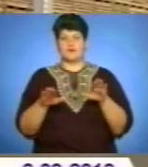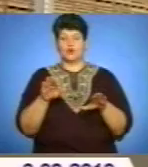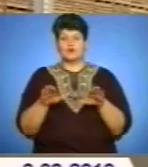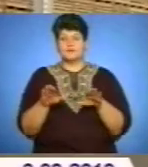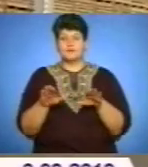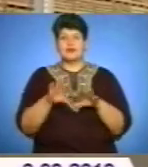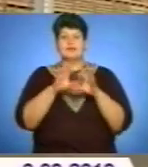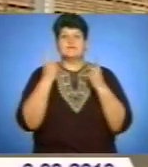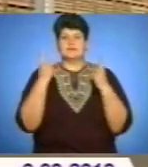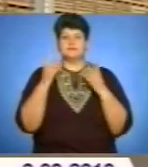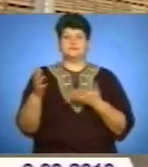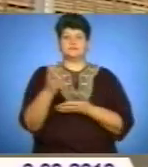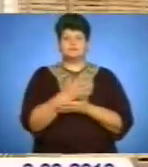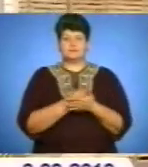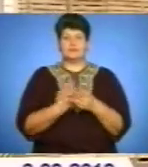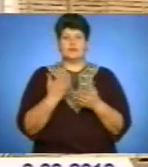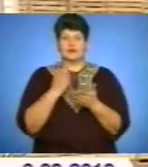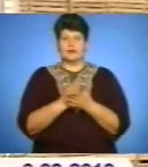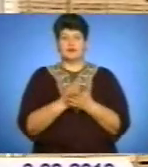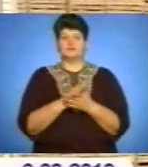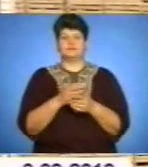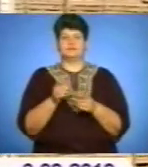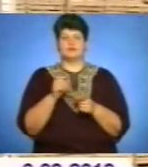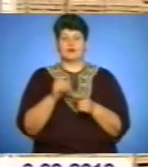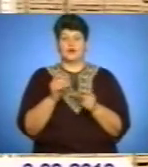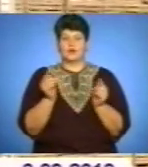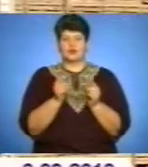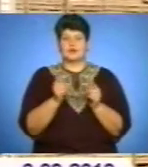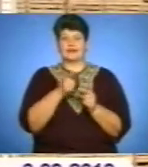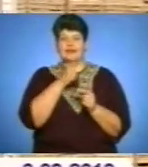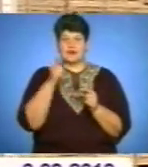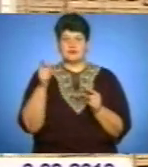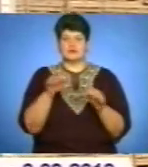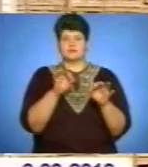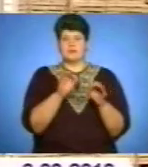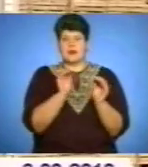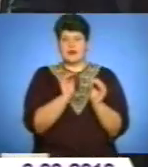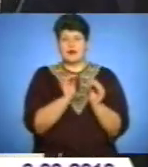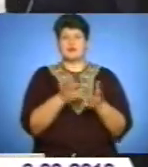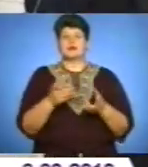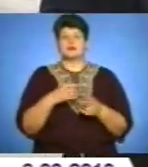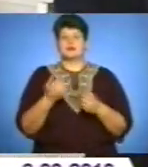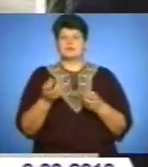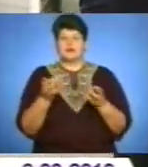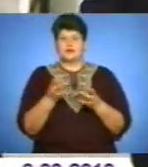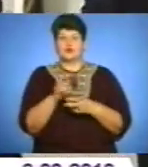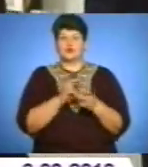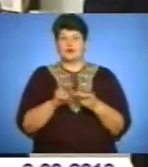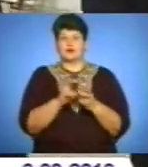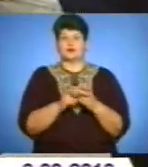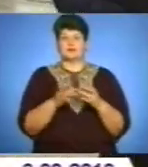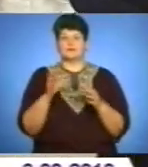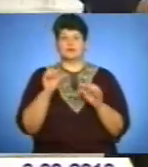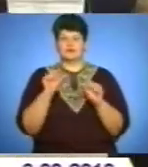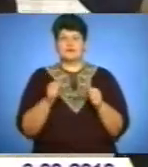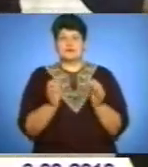обсяги плодово-овочевої продукції та нетривалі терміни її зберігання змушують виробників шукати способи збереження врожаю. У цьому